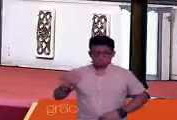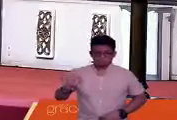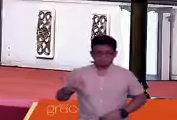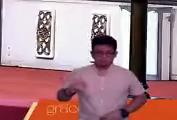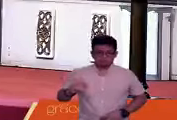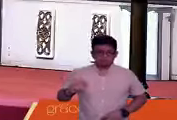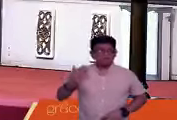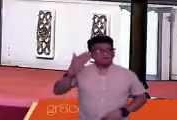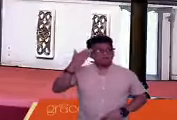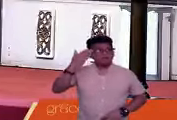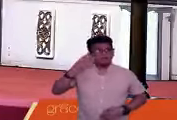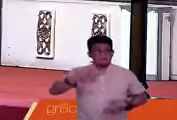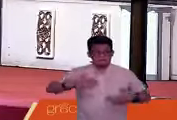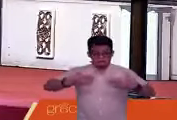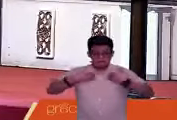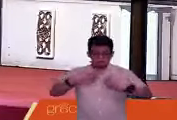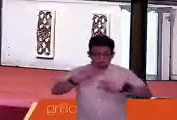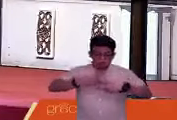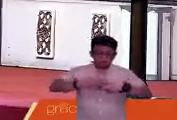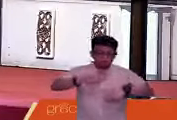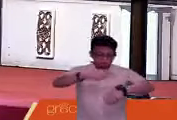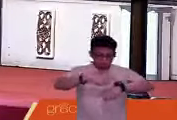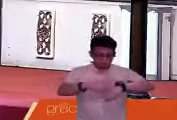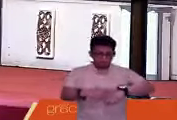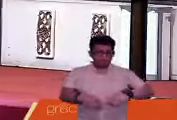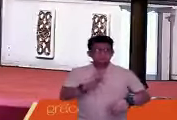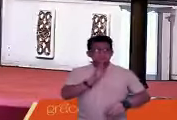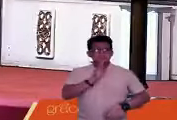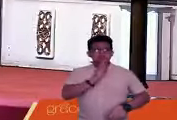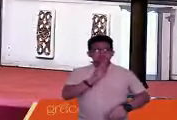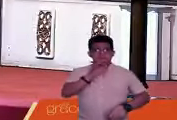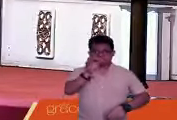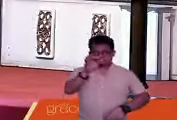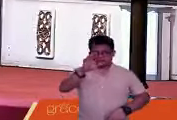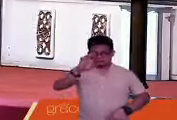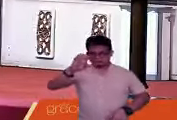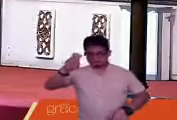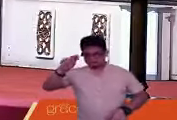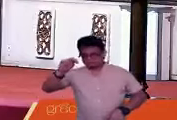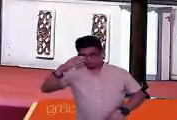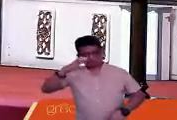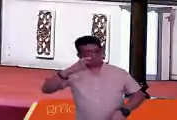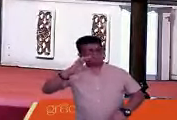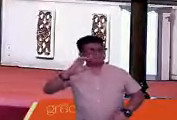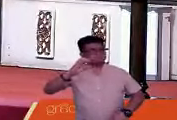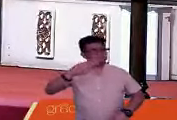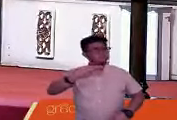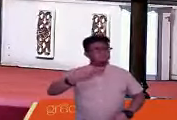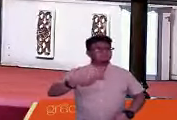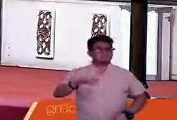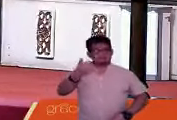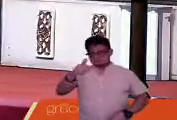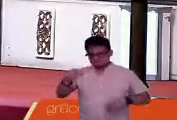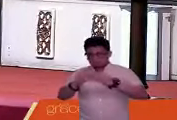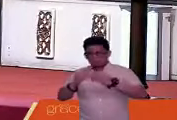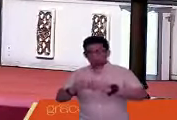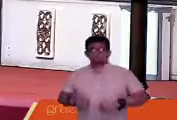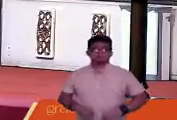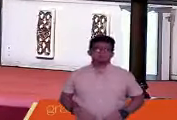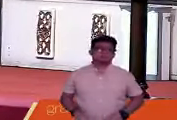you resort into using the smartphone apps so that you will be able to know the interpretation.